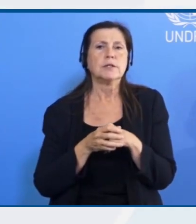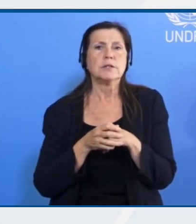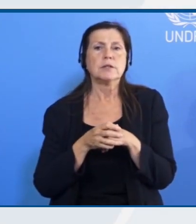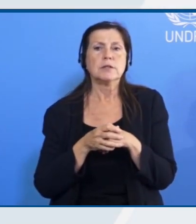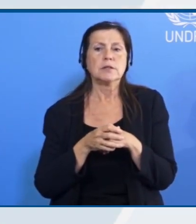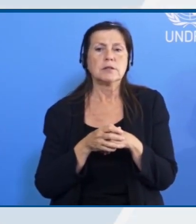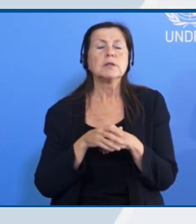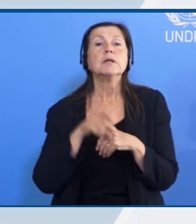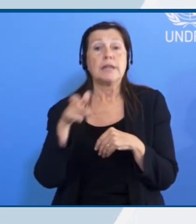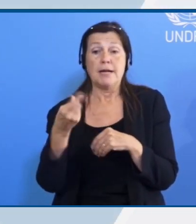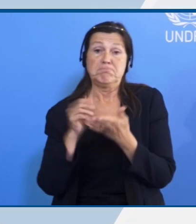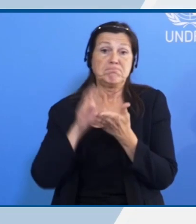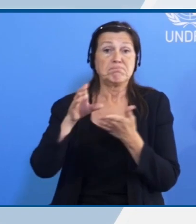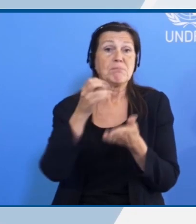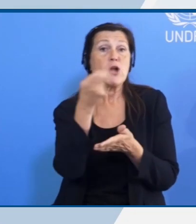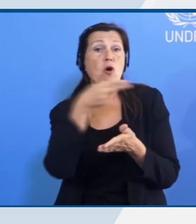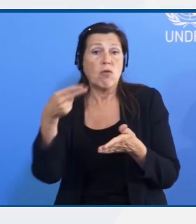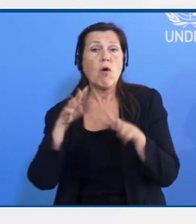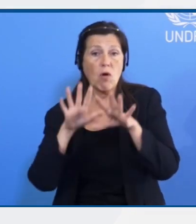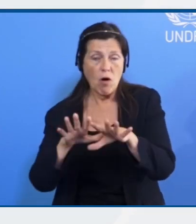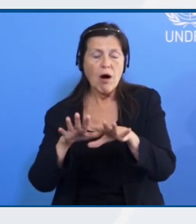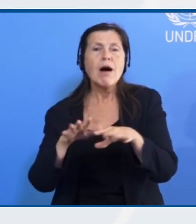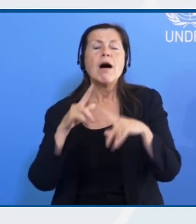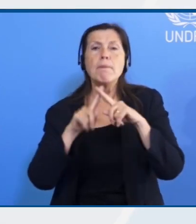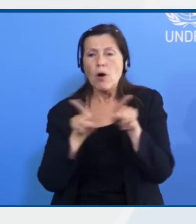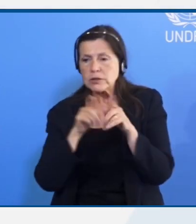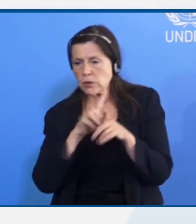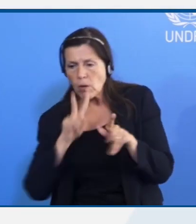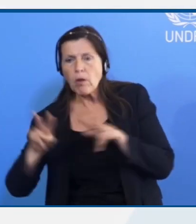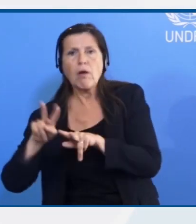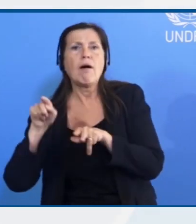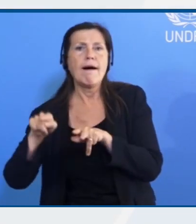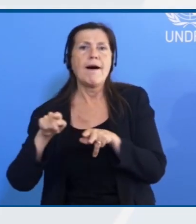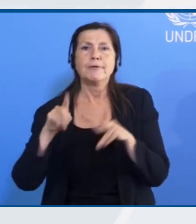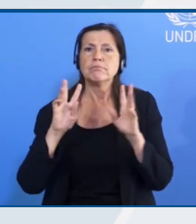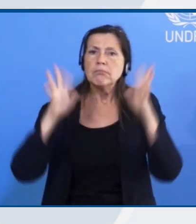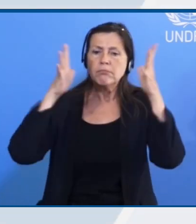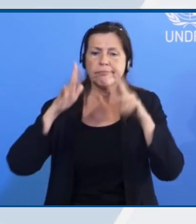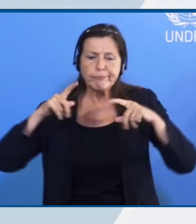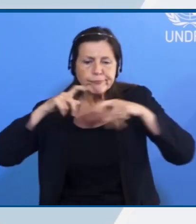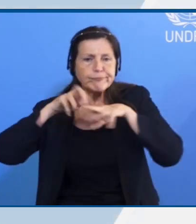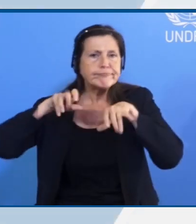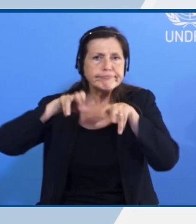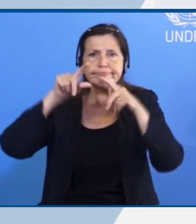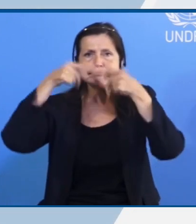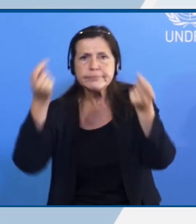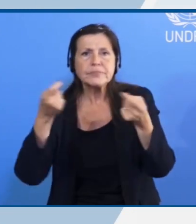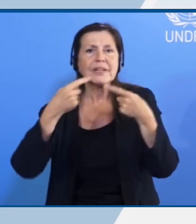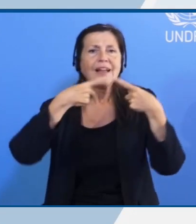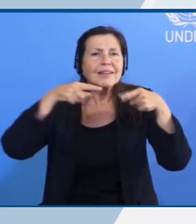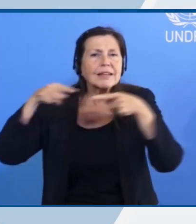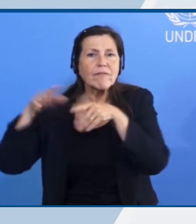impegnati in sperimentazioni di forme di coinvolgimento del settore privato, come la partnership pubblico-privato